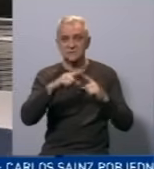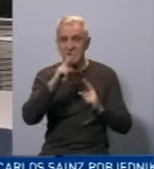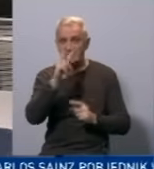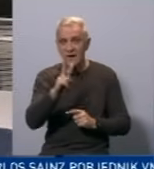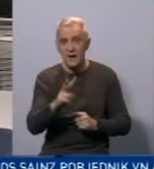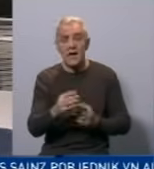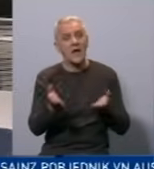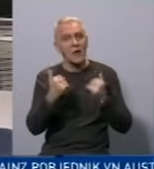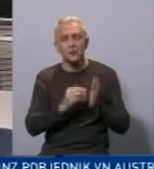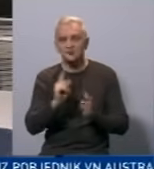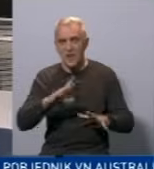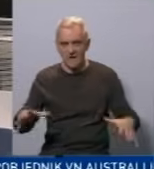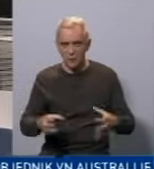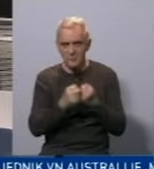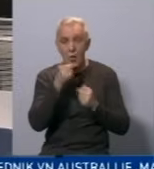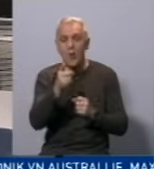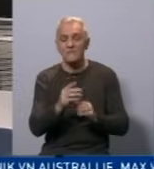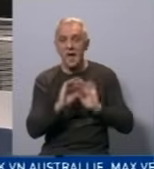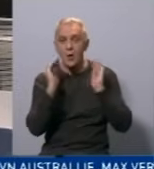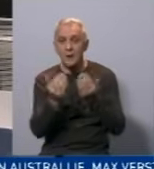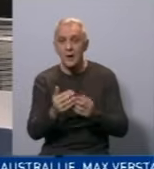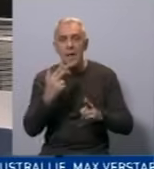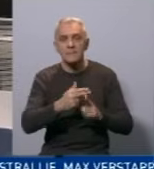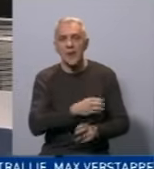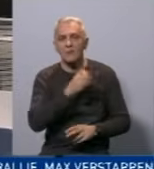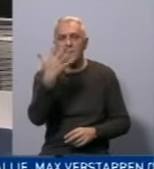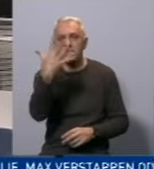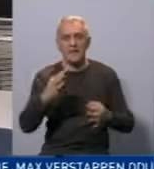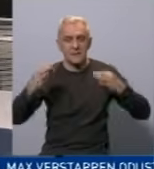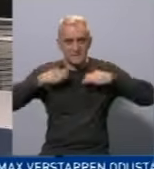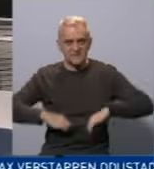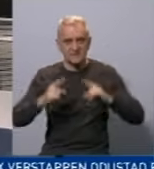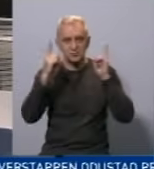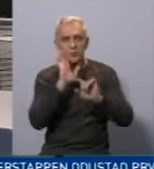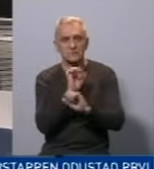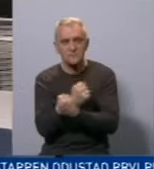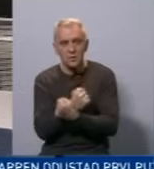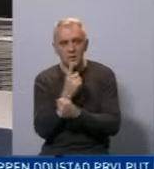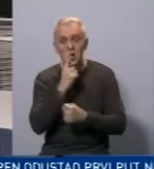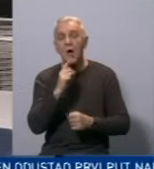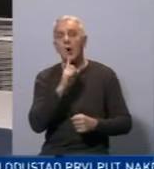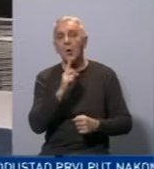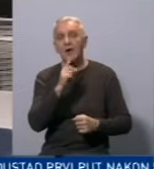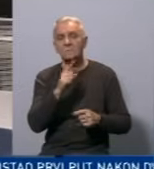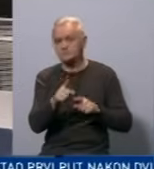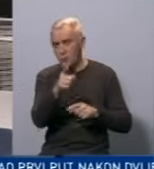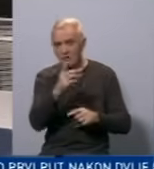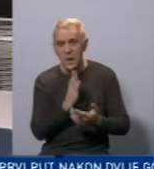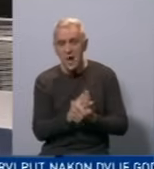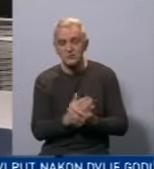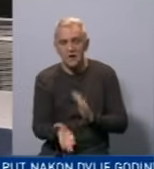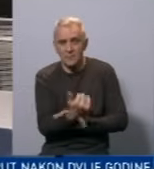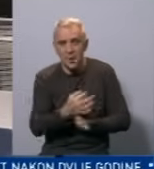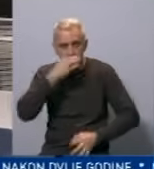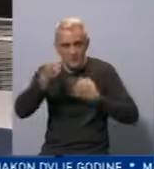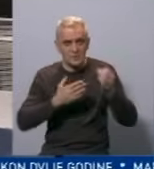je, iako još nije formiran ovaj odjel, imenovao petoro predsjednika sudova u BiH koji su na taj način izbjegli provjeru